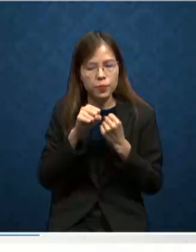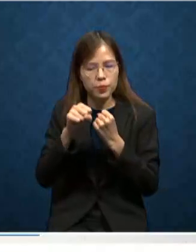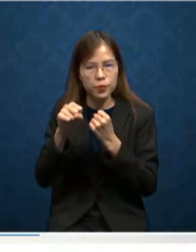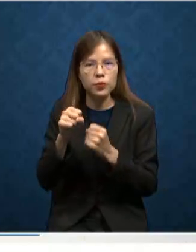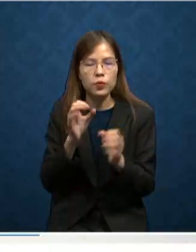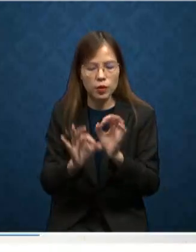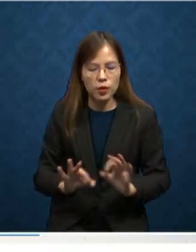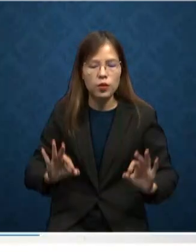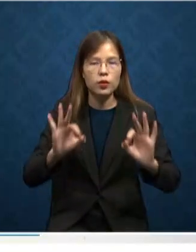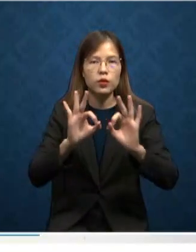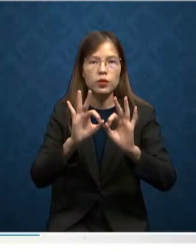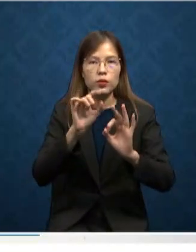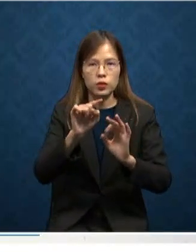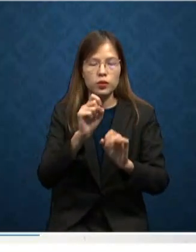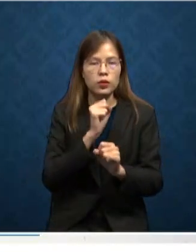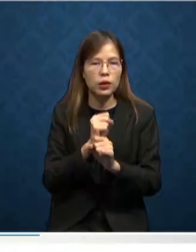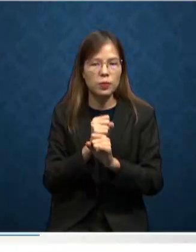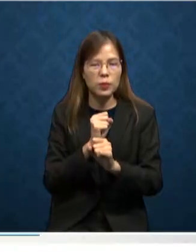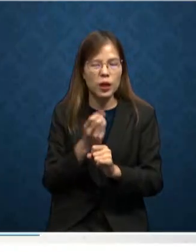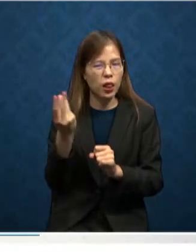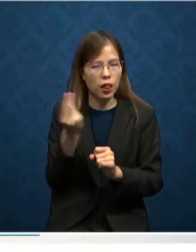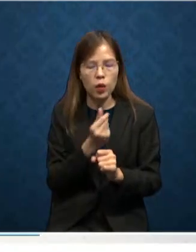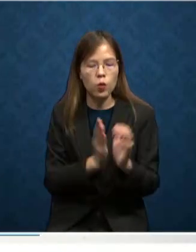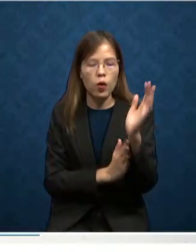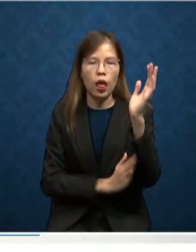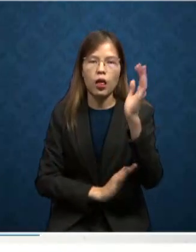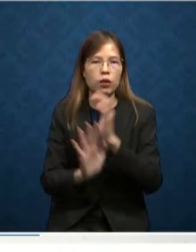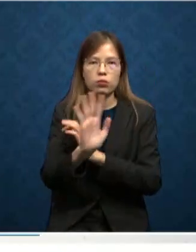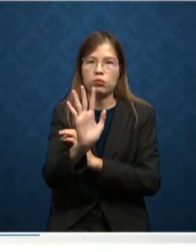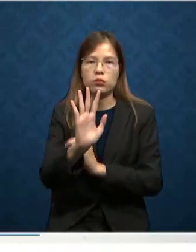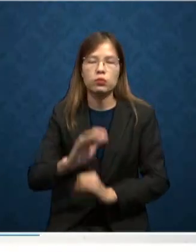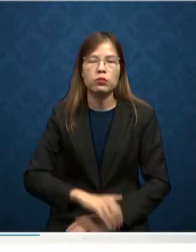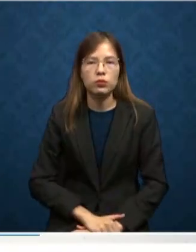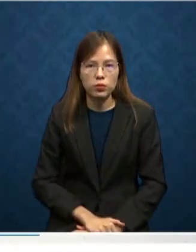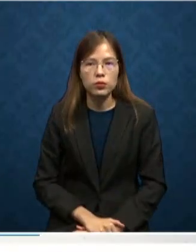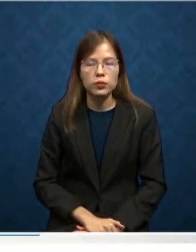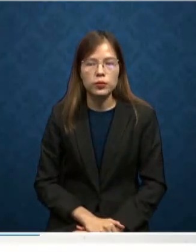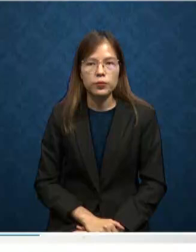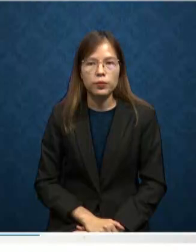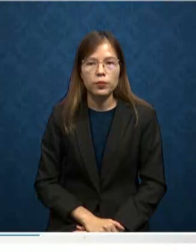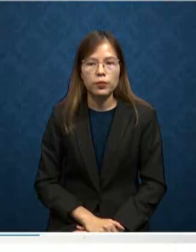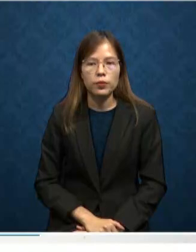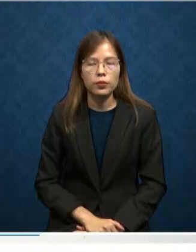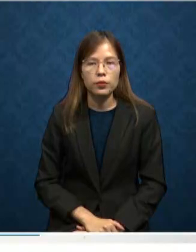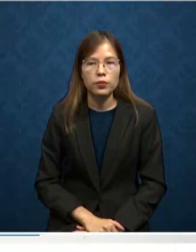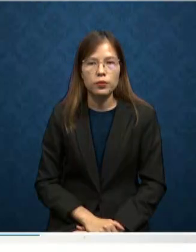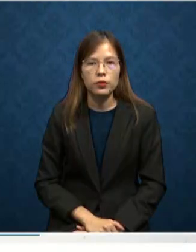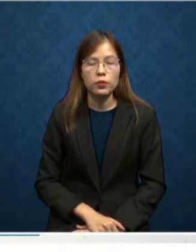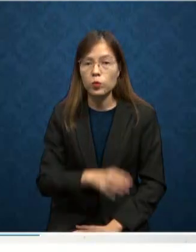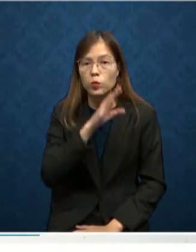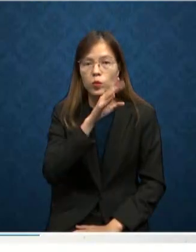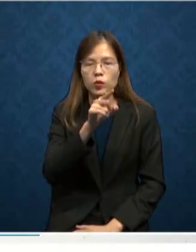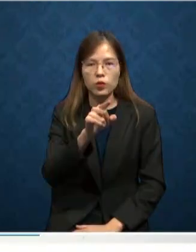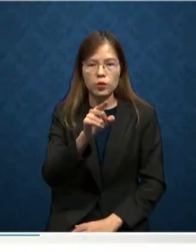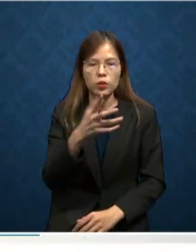ที่สำคัญก็คือว่าทำให้รวดเร็วไม่ลล่าช้านะครับอย่างไรก็ดีนะครับเรื่องนี้เนี่ยเอ่อ่อถ้า